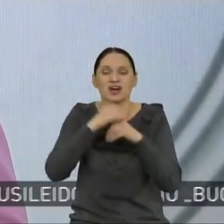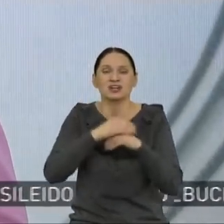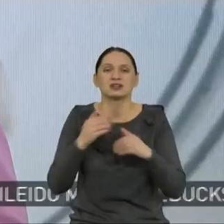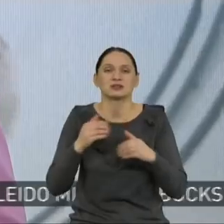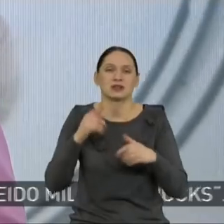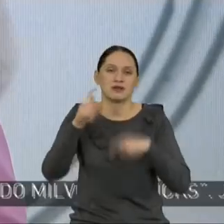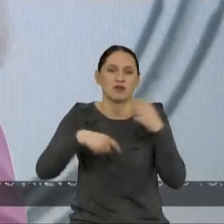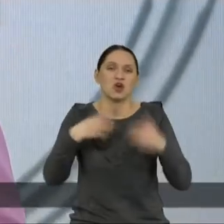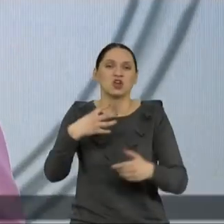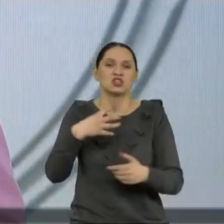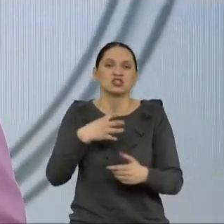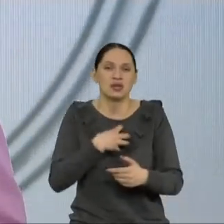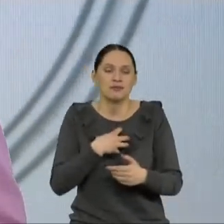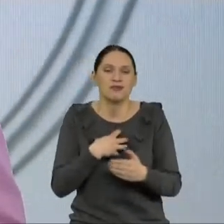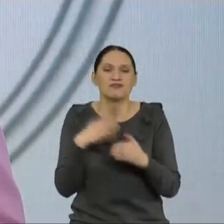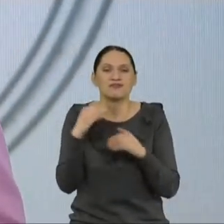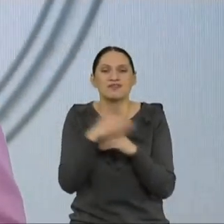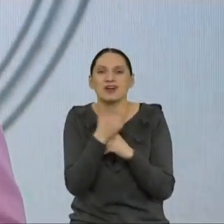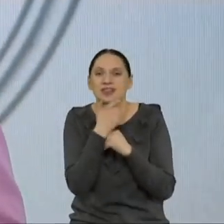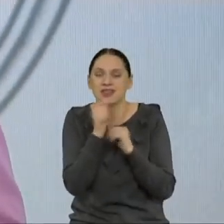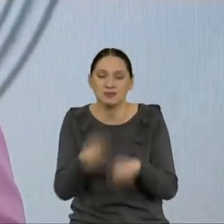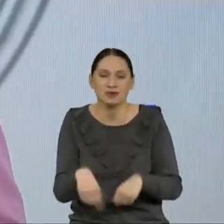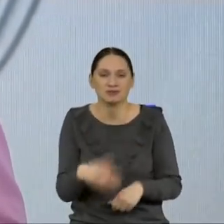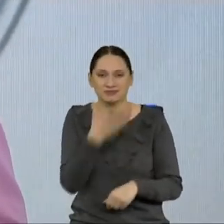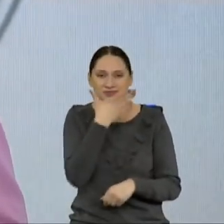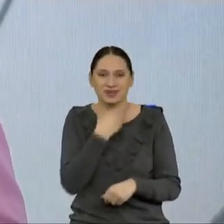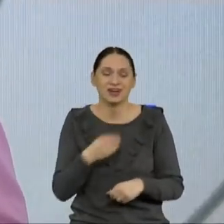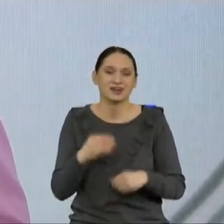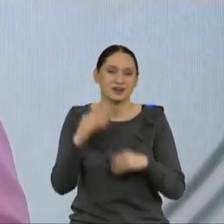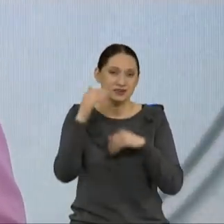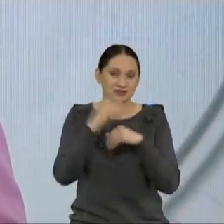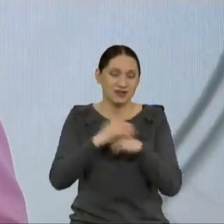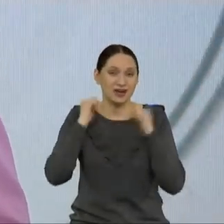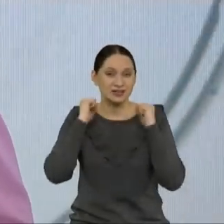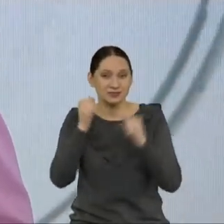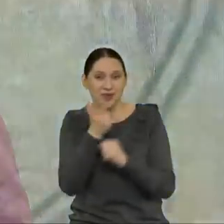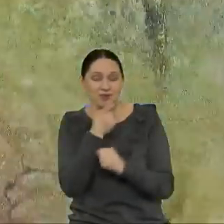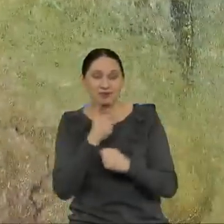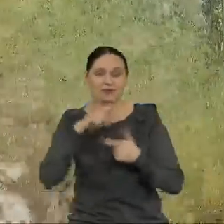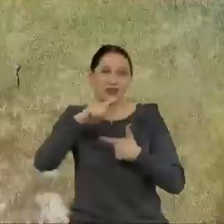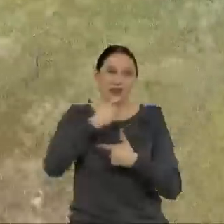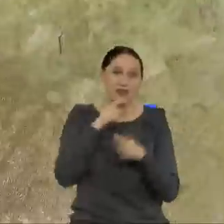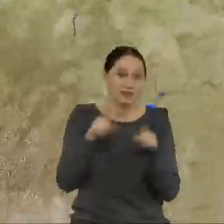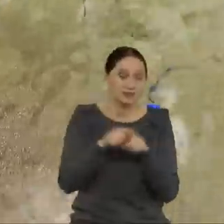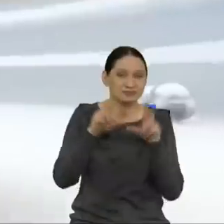čempionato varžybų sesija. Gražaus jums vakaro su sportu ir LRT.